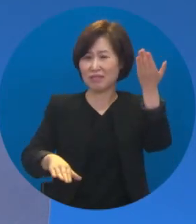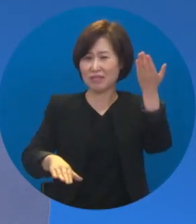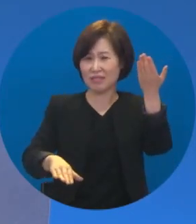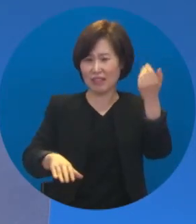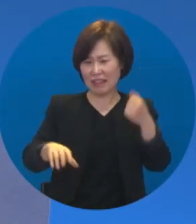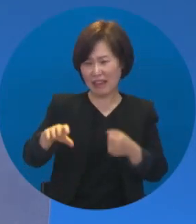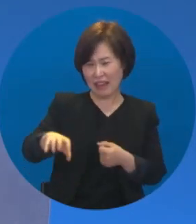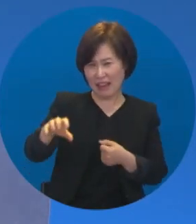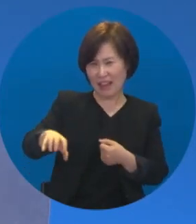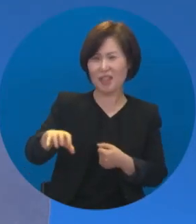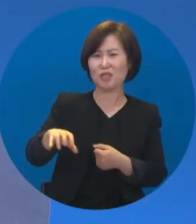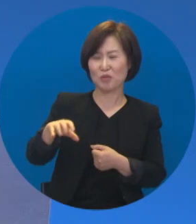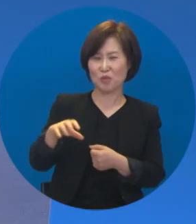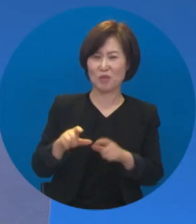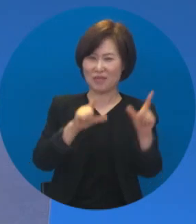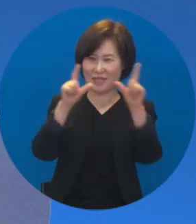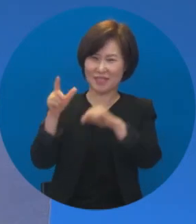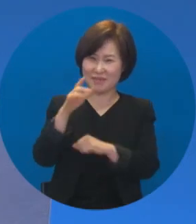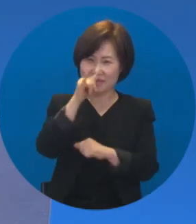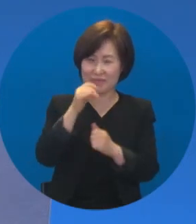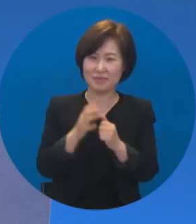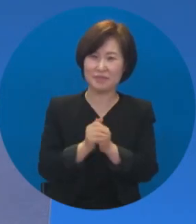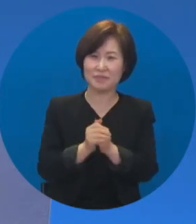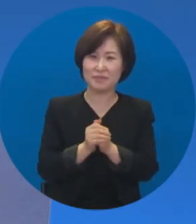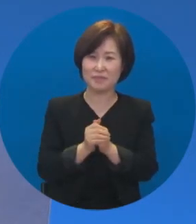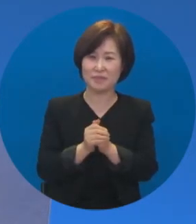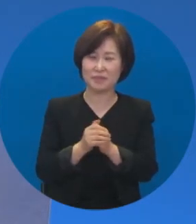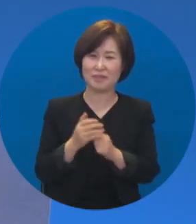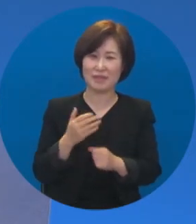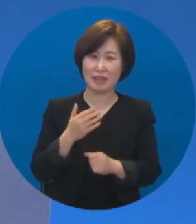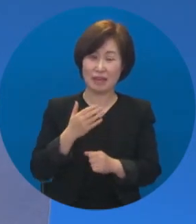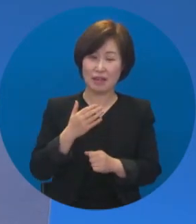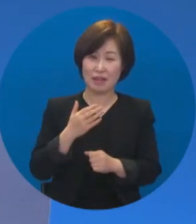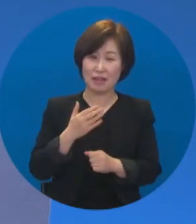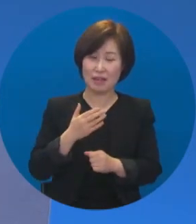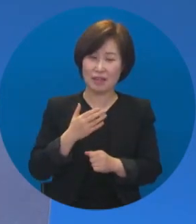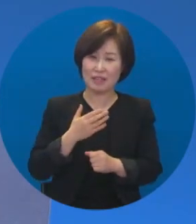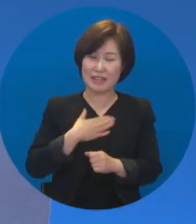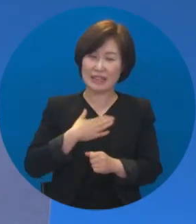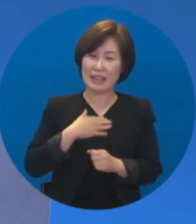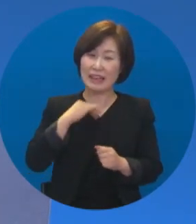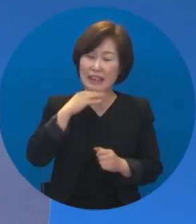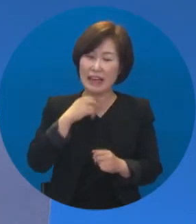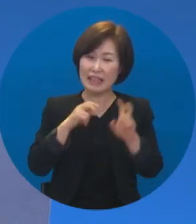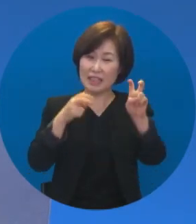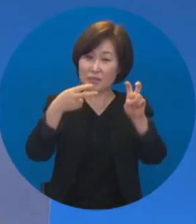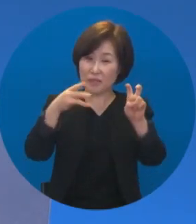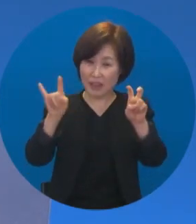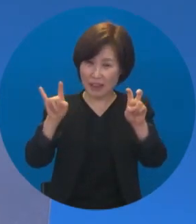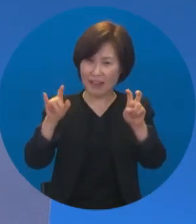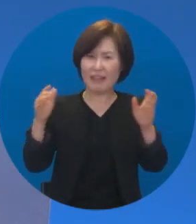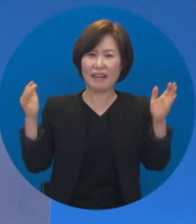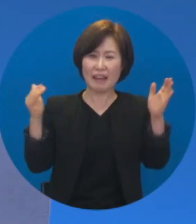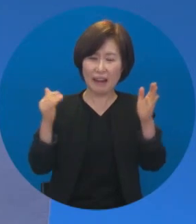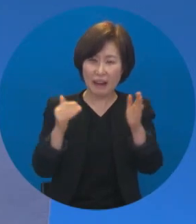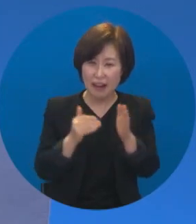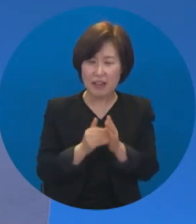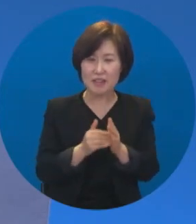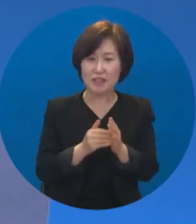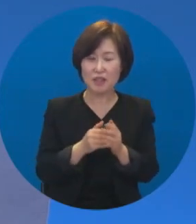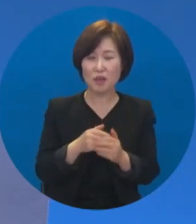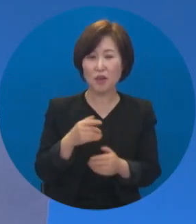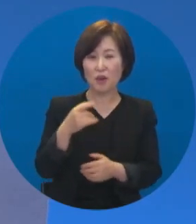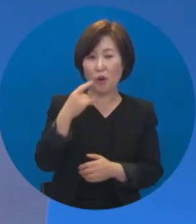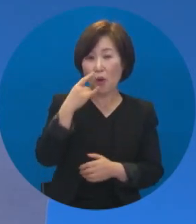제가 살았습니다. 어릴 적부터 20대가 한참 지날 때까지 저는 엄마가